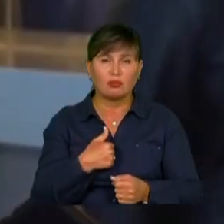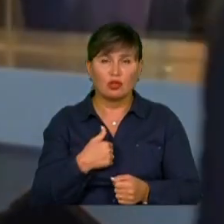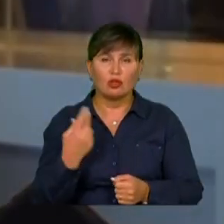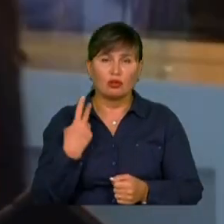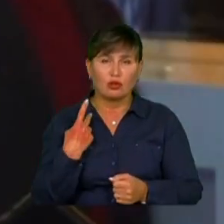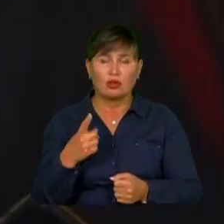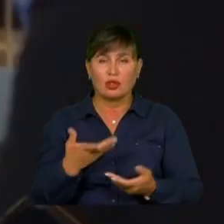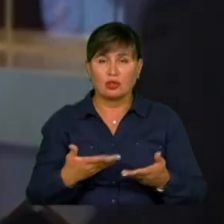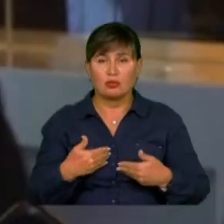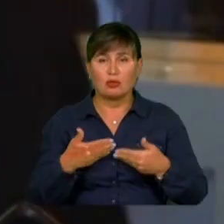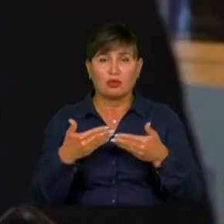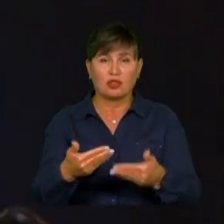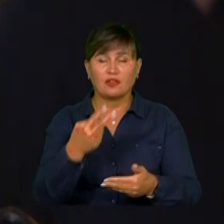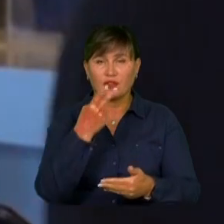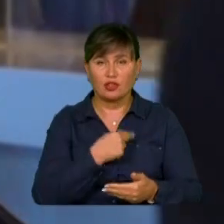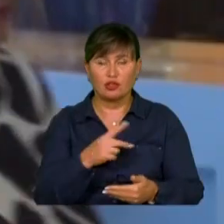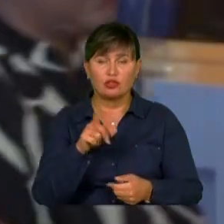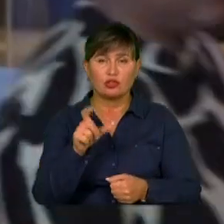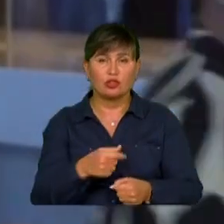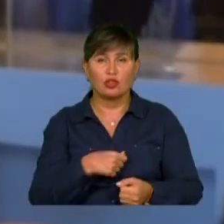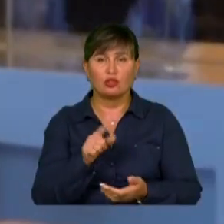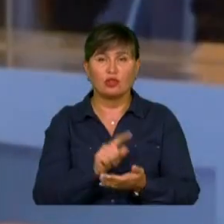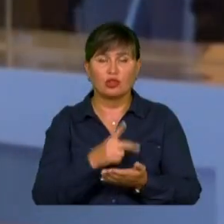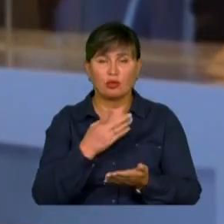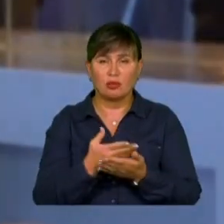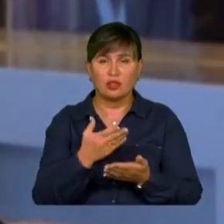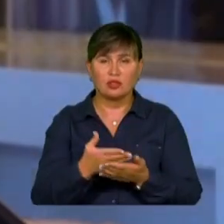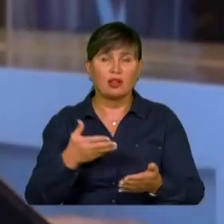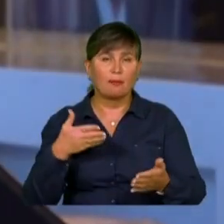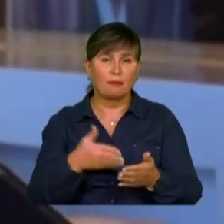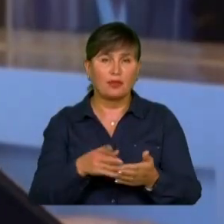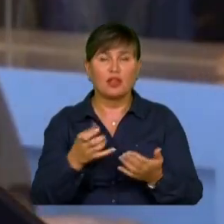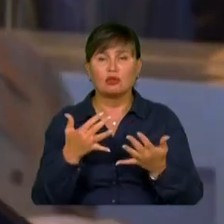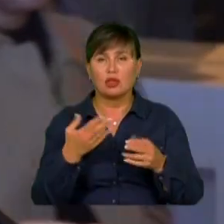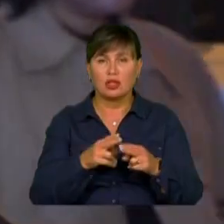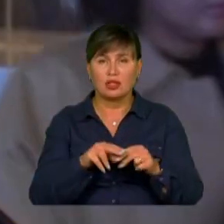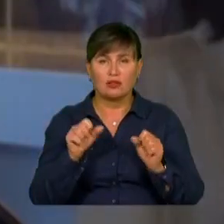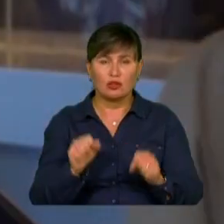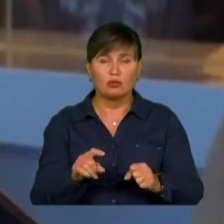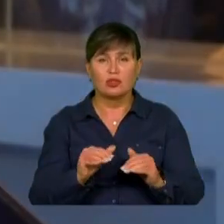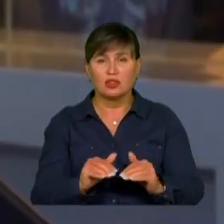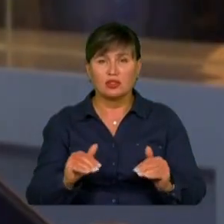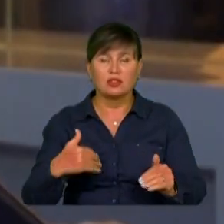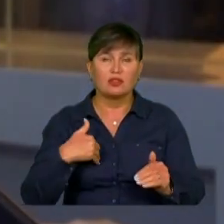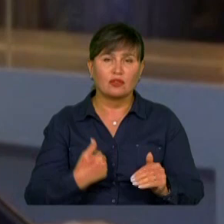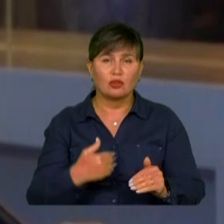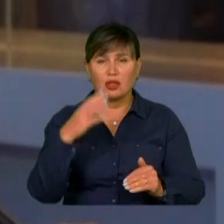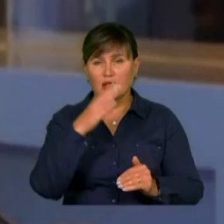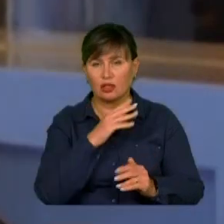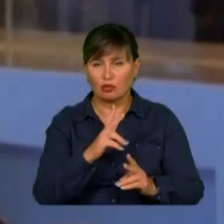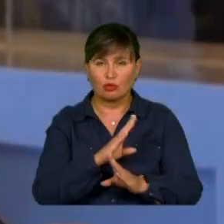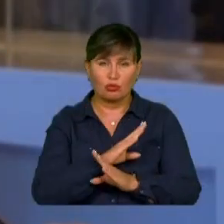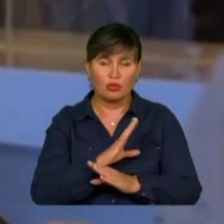приглашают, раз они видят во мне этого человека. То я должен показать максимально, насколько это возможно, чтобы и дети, и вдовы, и родители тех погибших,